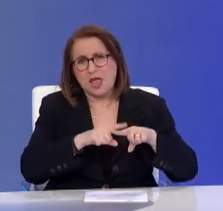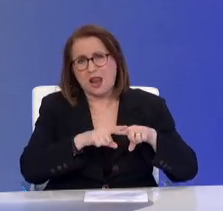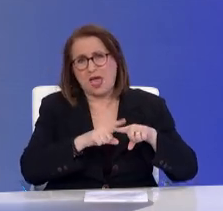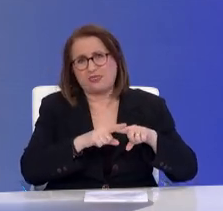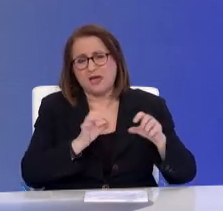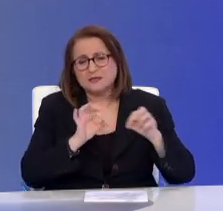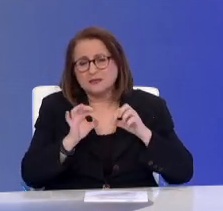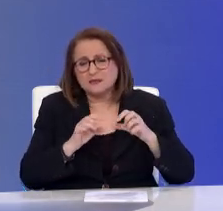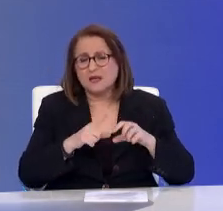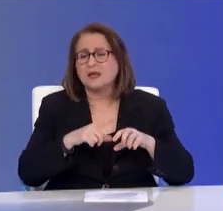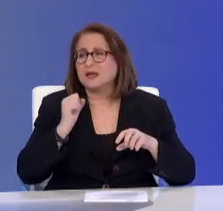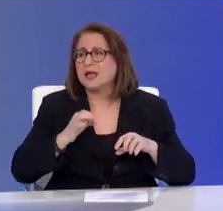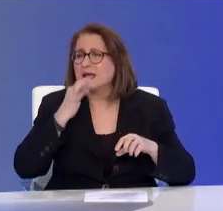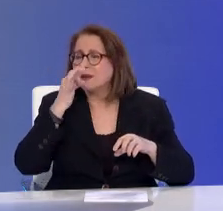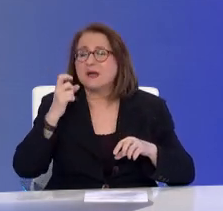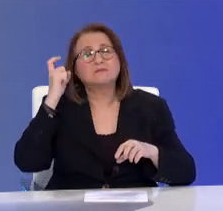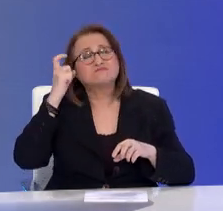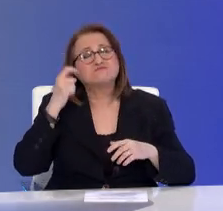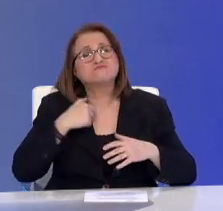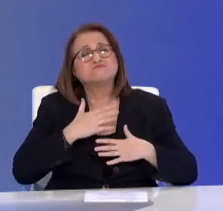την Ελβετία.